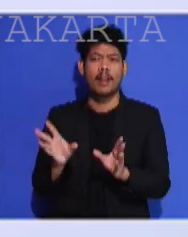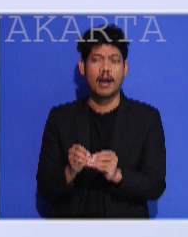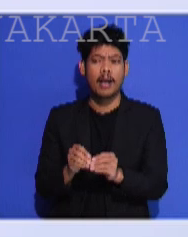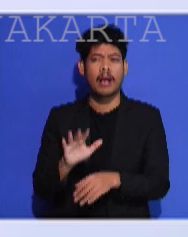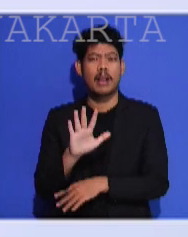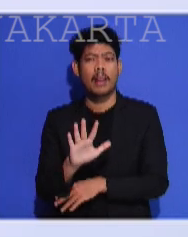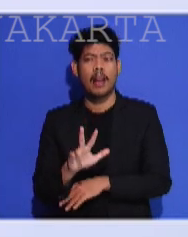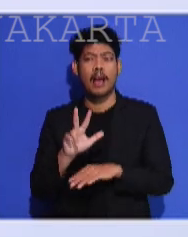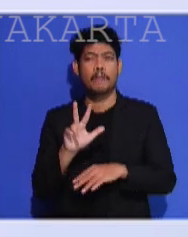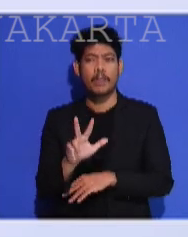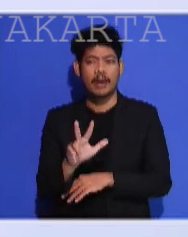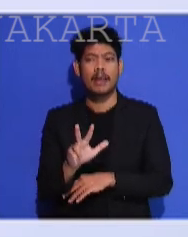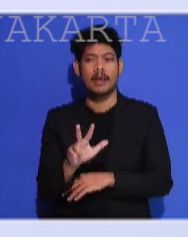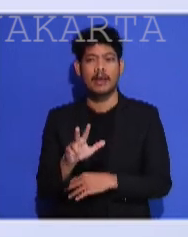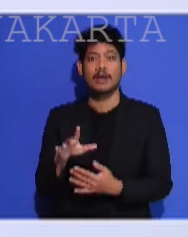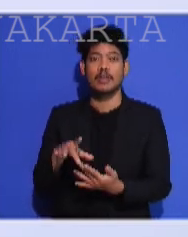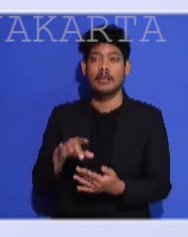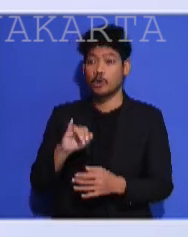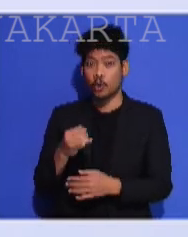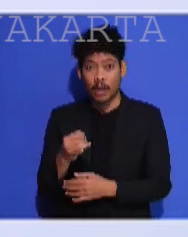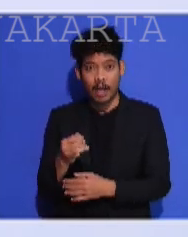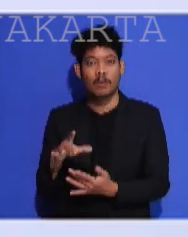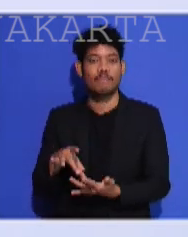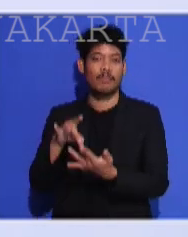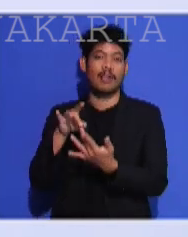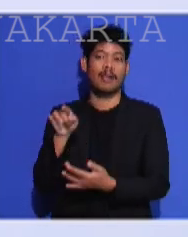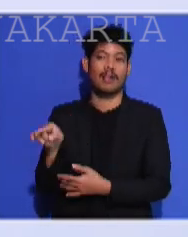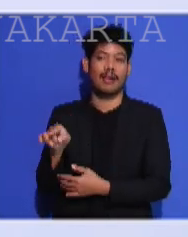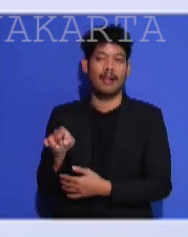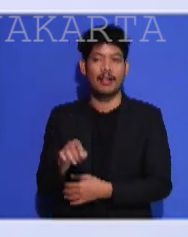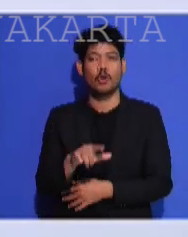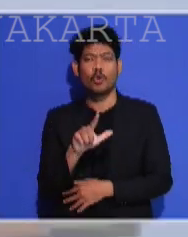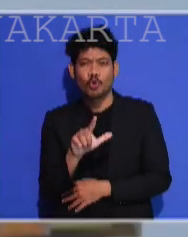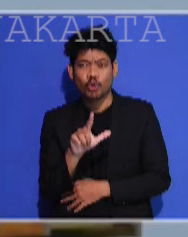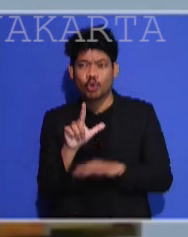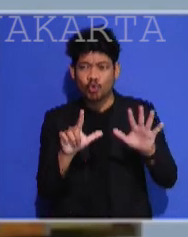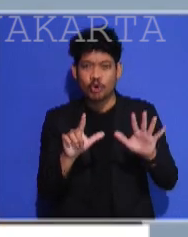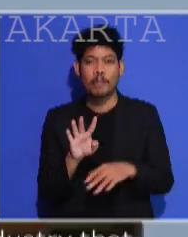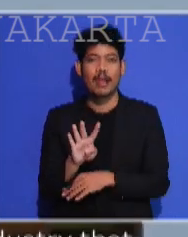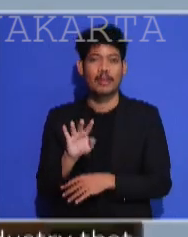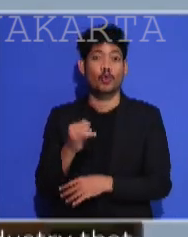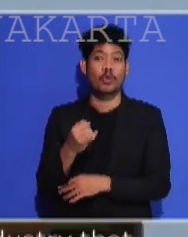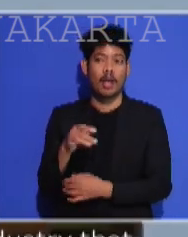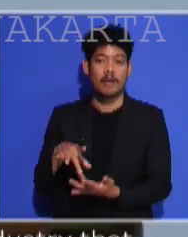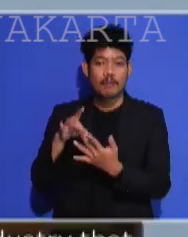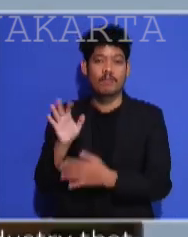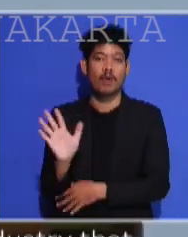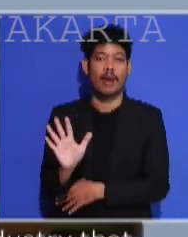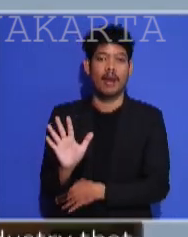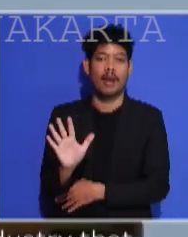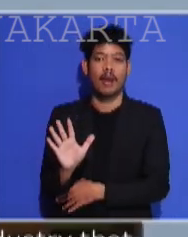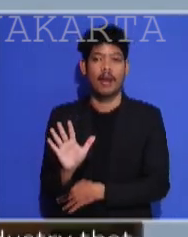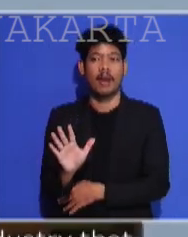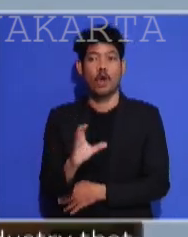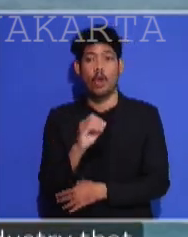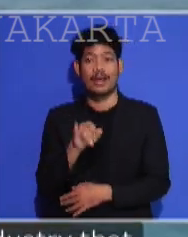formal dan 84 juta merupakan pekerja informal Otoritas Jasa Keuangan Republik